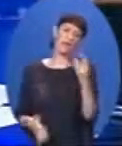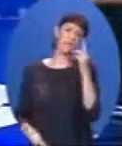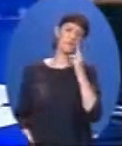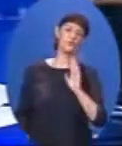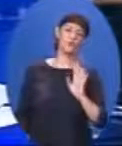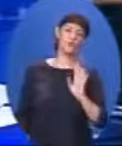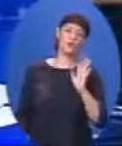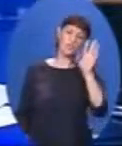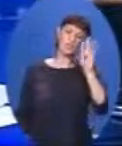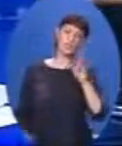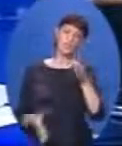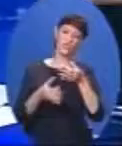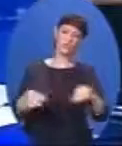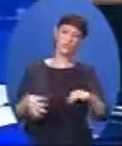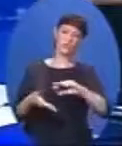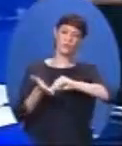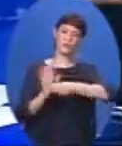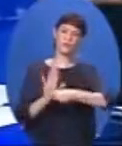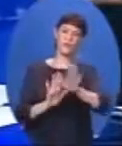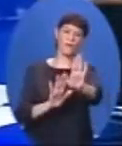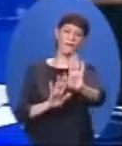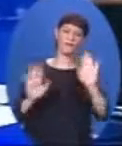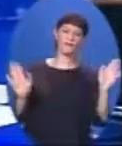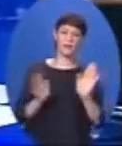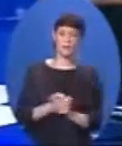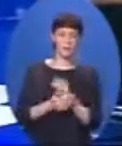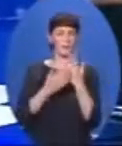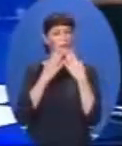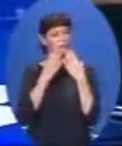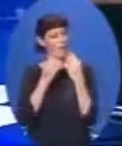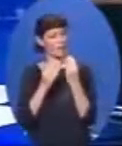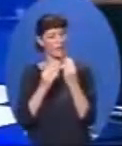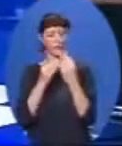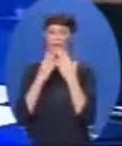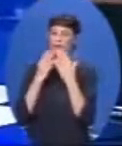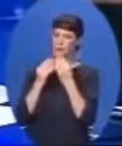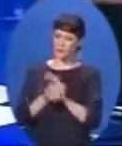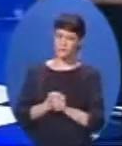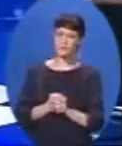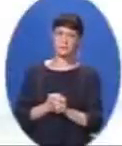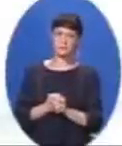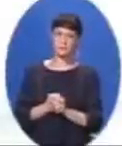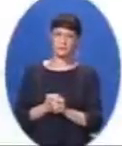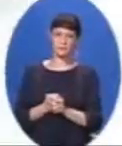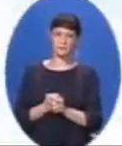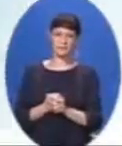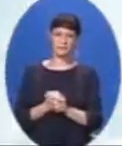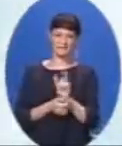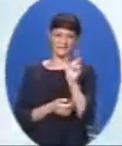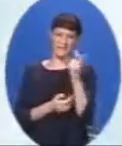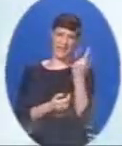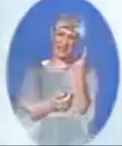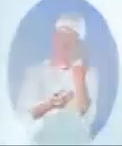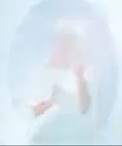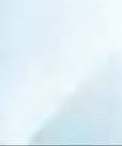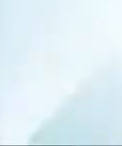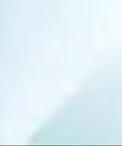האלה. ולצערי הרב, זה חלק מההפסד שלנו של הקרב. תגיד מילה אחת. חינוכי